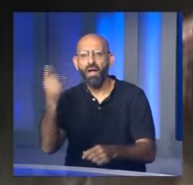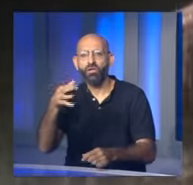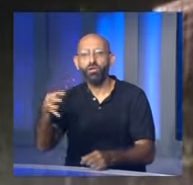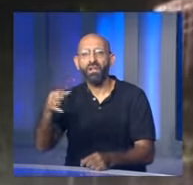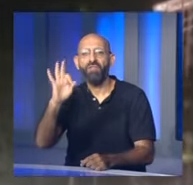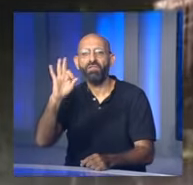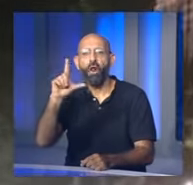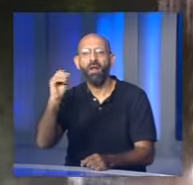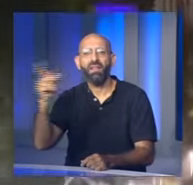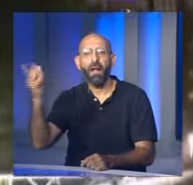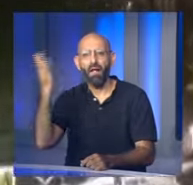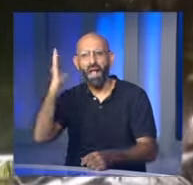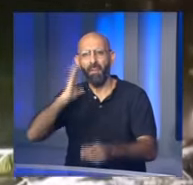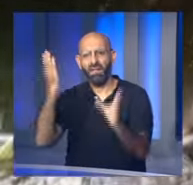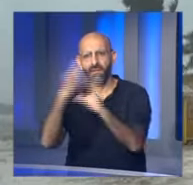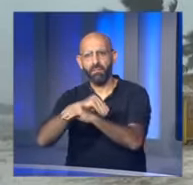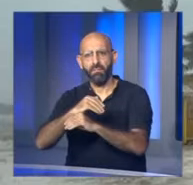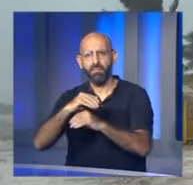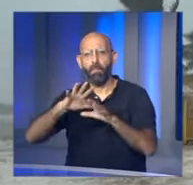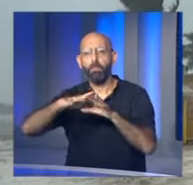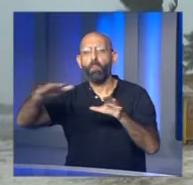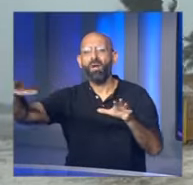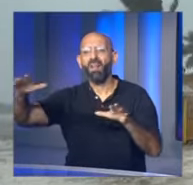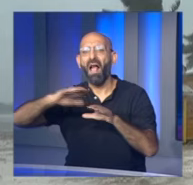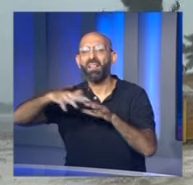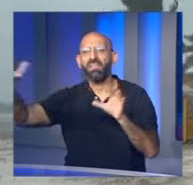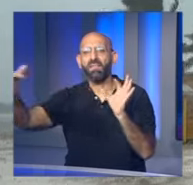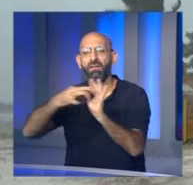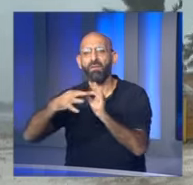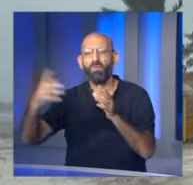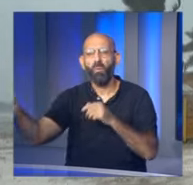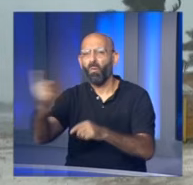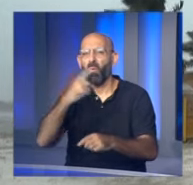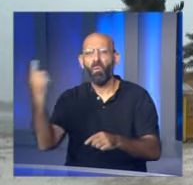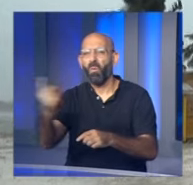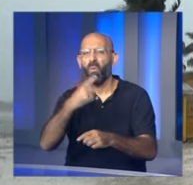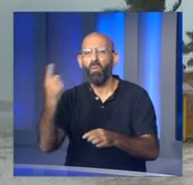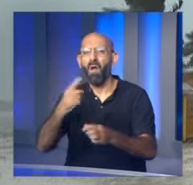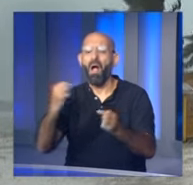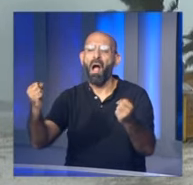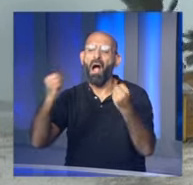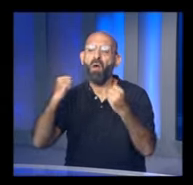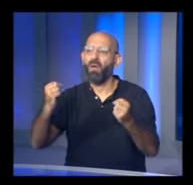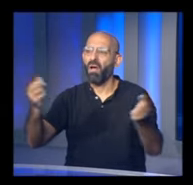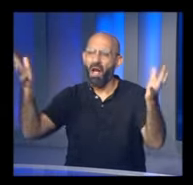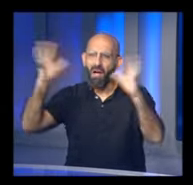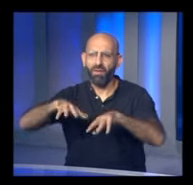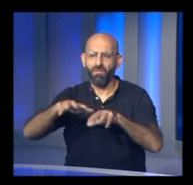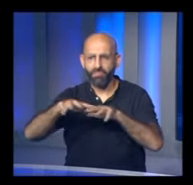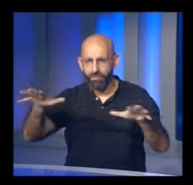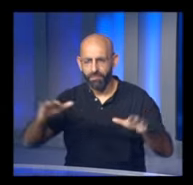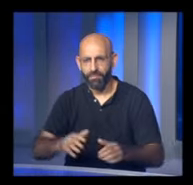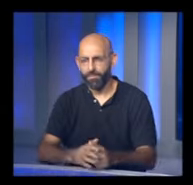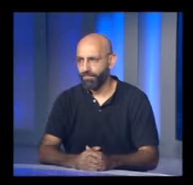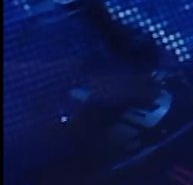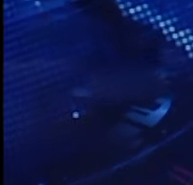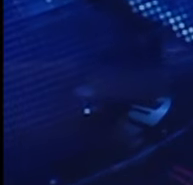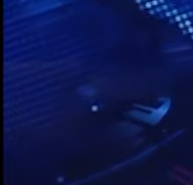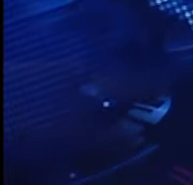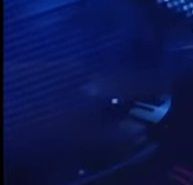المتوقع ان يعبر الاعصار شبه جزيره فلوريدا خلال ليل الخميس ويخرج الى المحيط